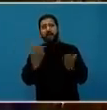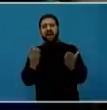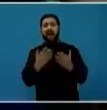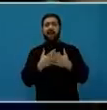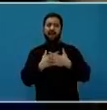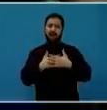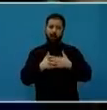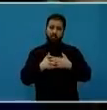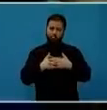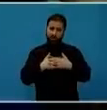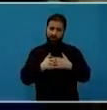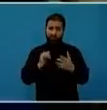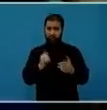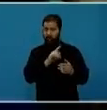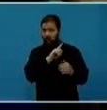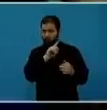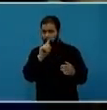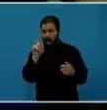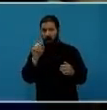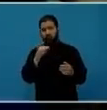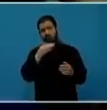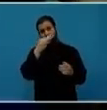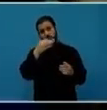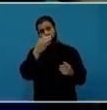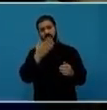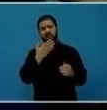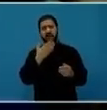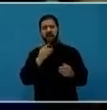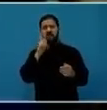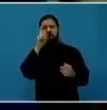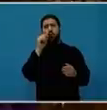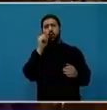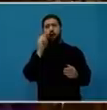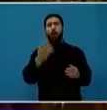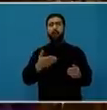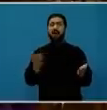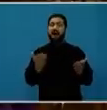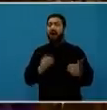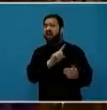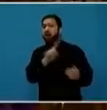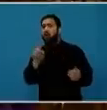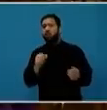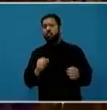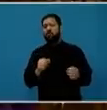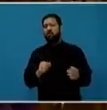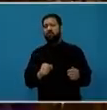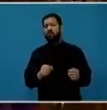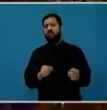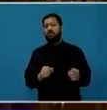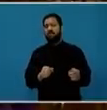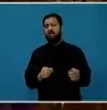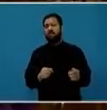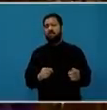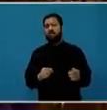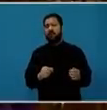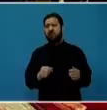pentru păcatele, pentru greșelile membrilor săi. Un om care a fost blestemat, ce ar trebui în chip concret, practic, să